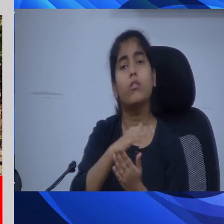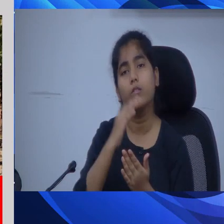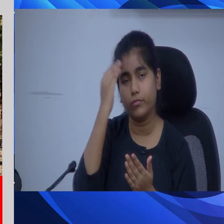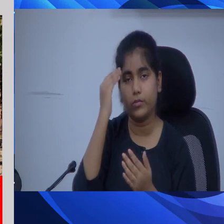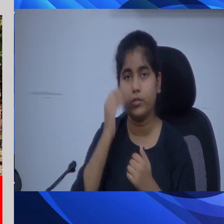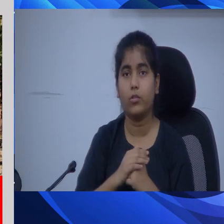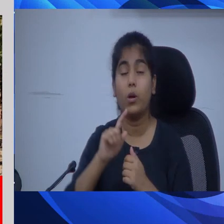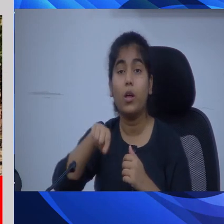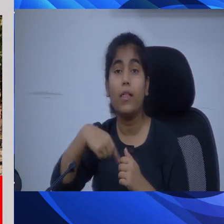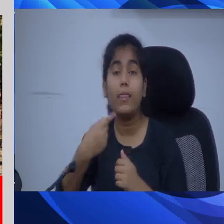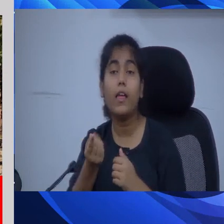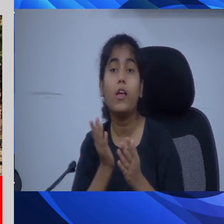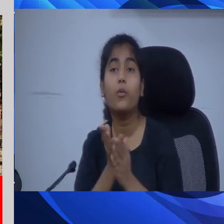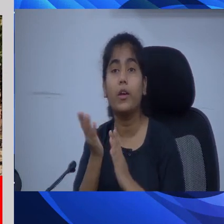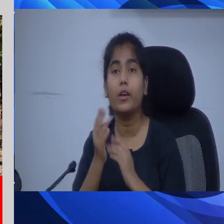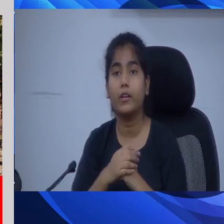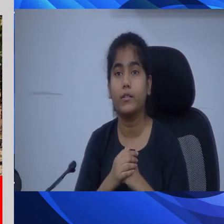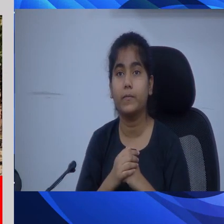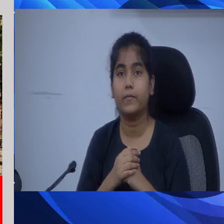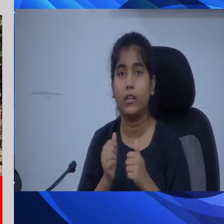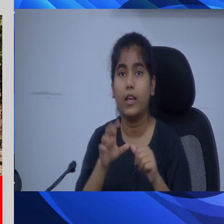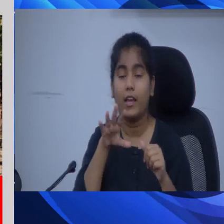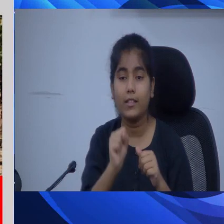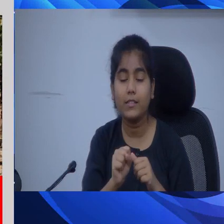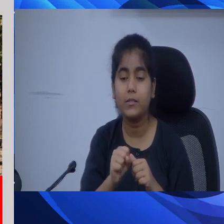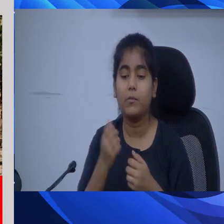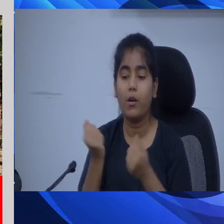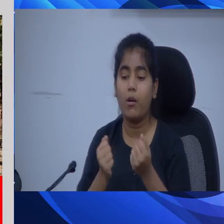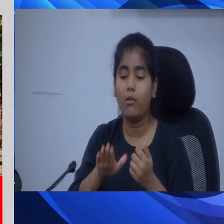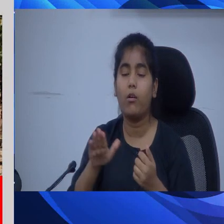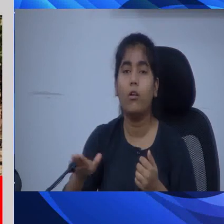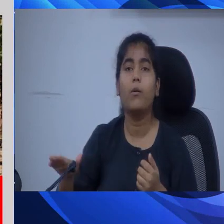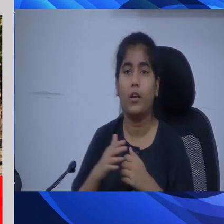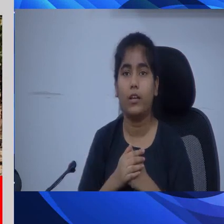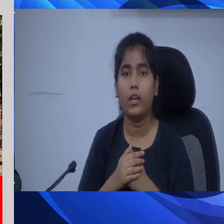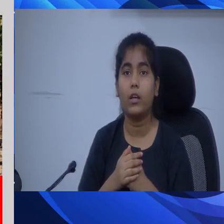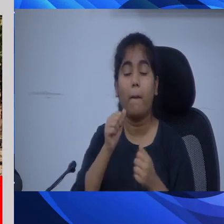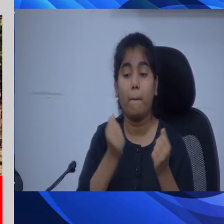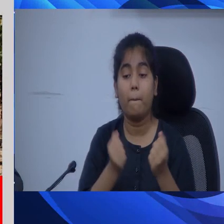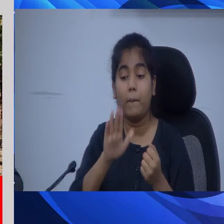शायद कुछ चीज़ मुड़ रही है। अगला जो पाथ है, अगली जो कंपोनेंट